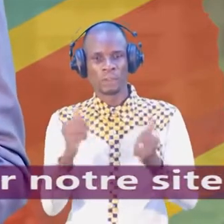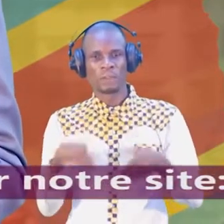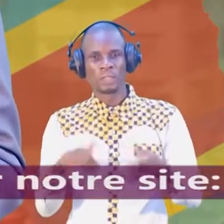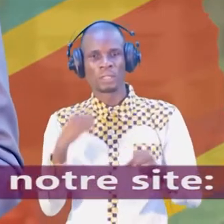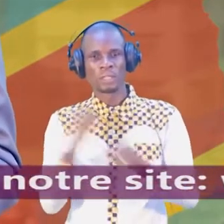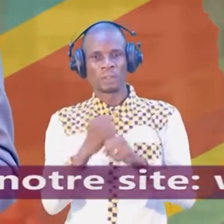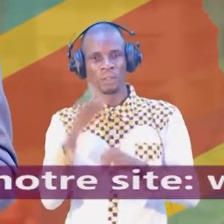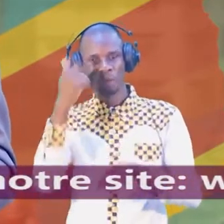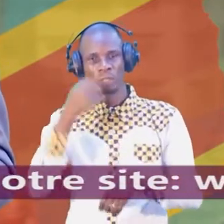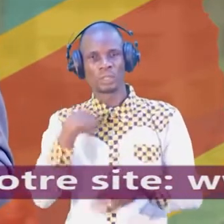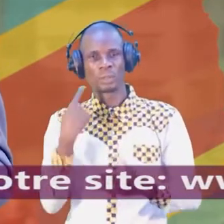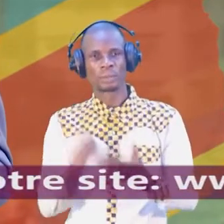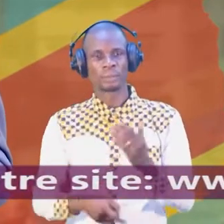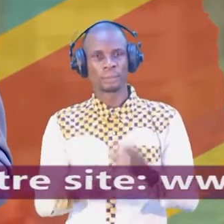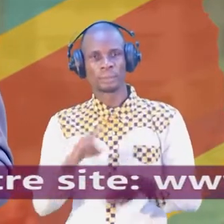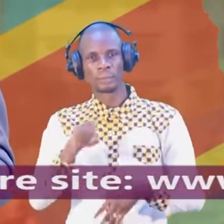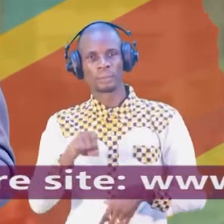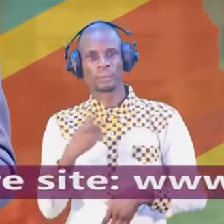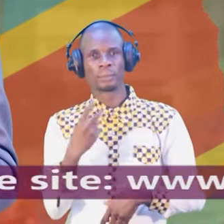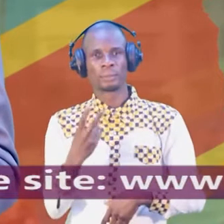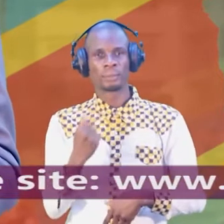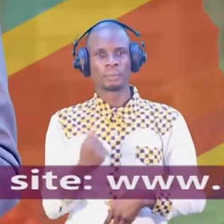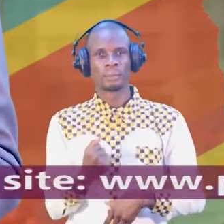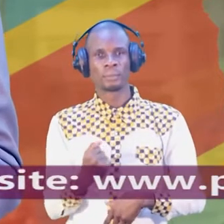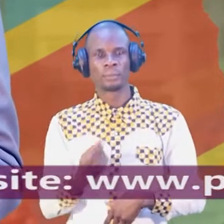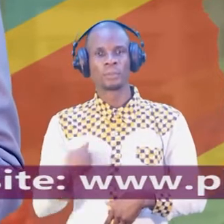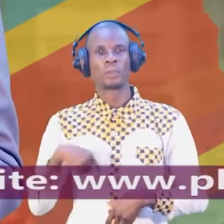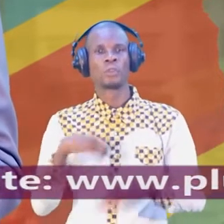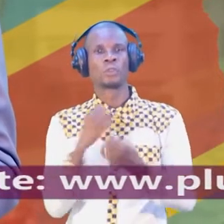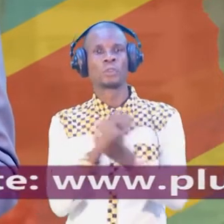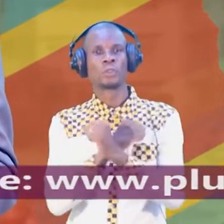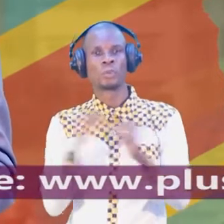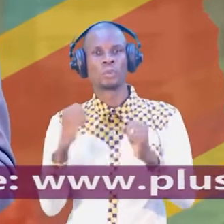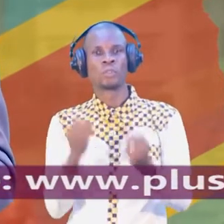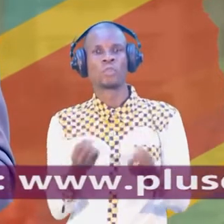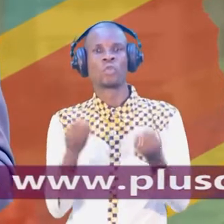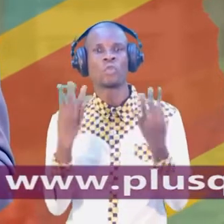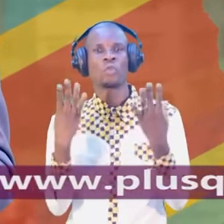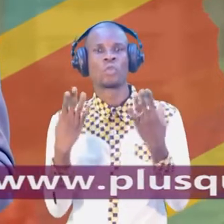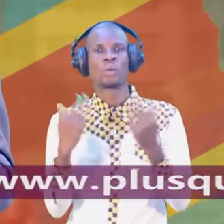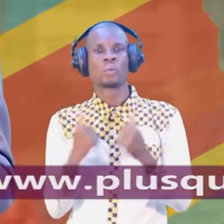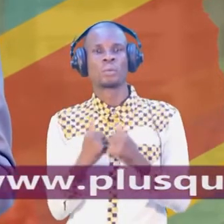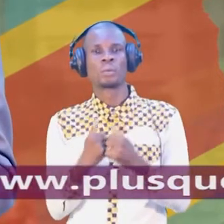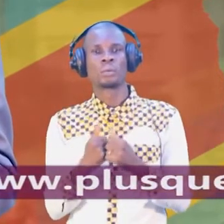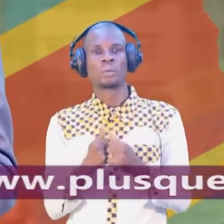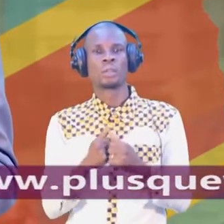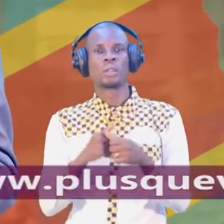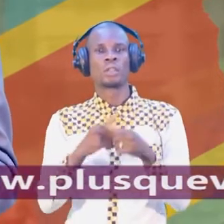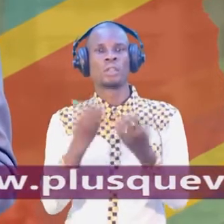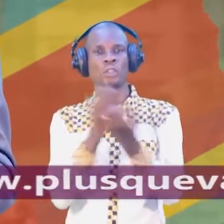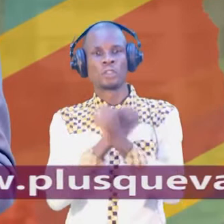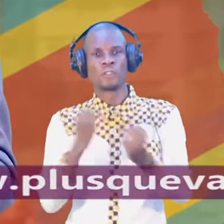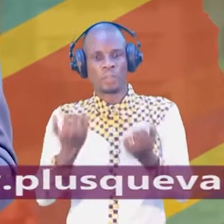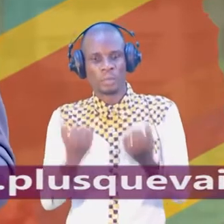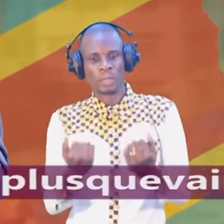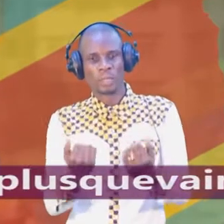ko fongola nzela ya biko yangai nini on est sauvé combien de fois ya mibale zali moto ko bitsa ma mbala boni